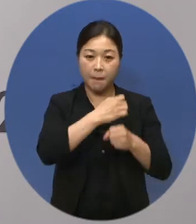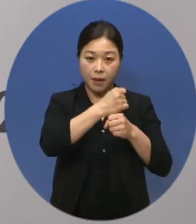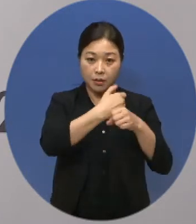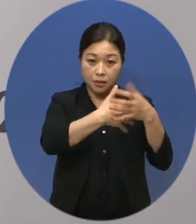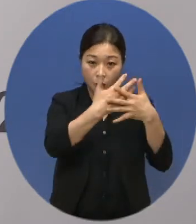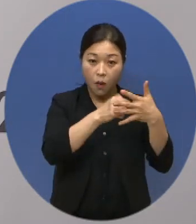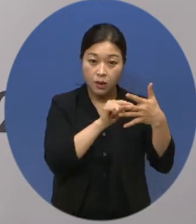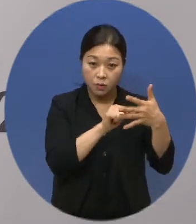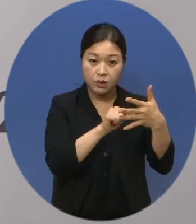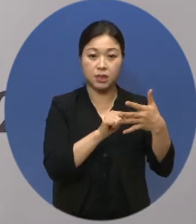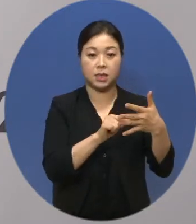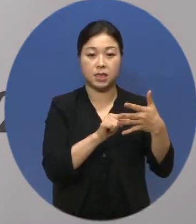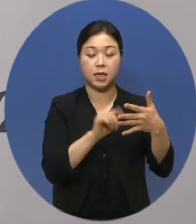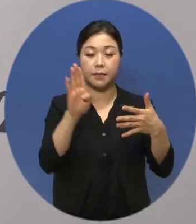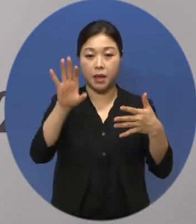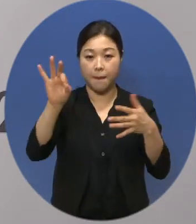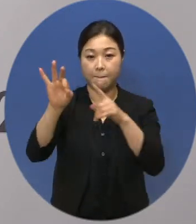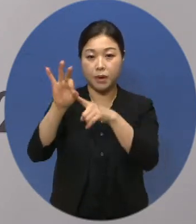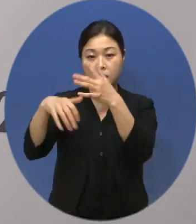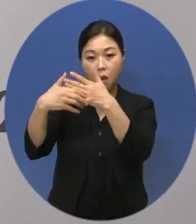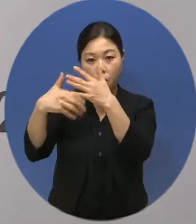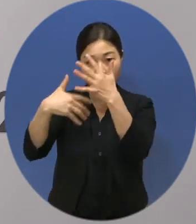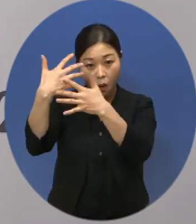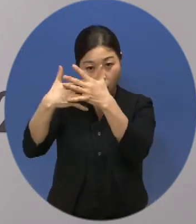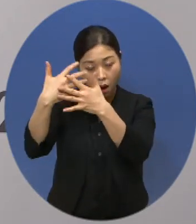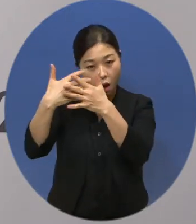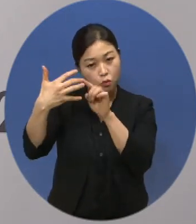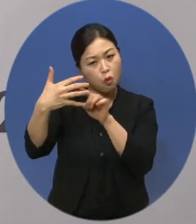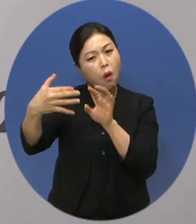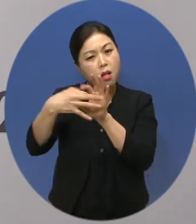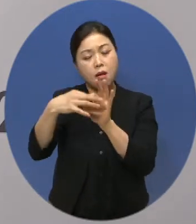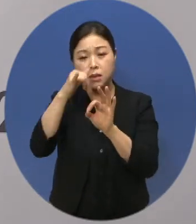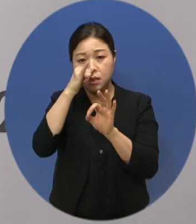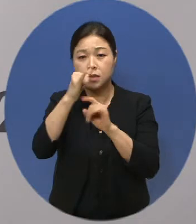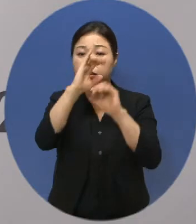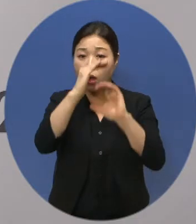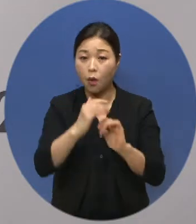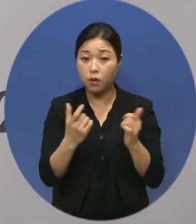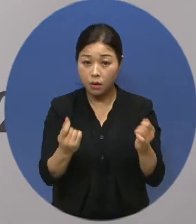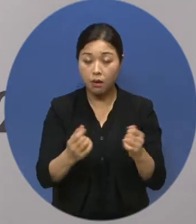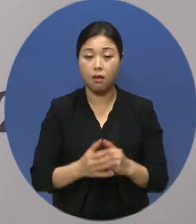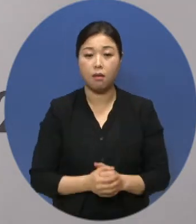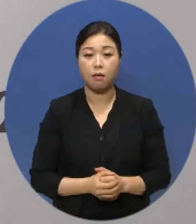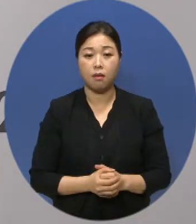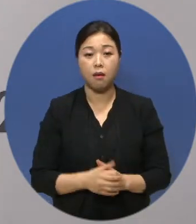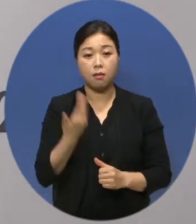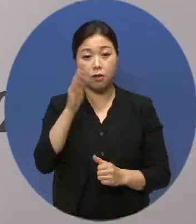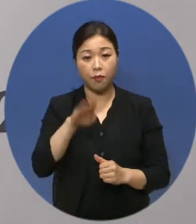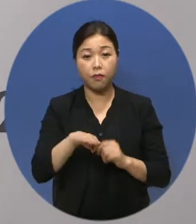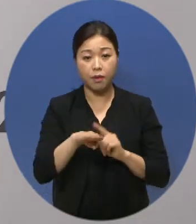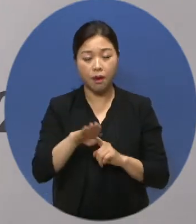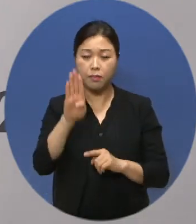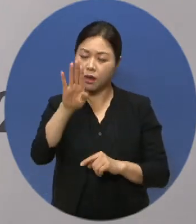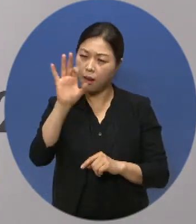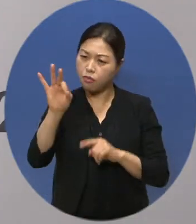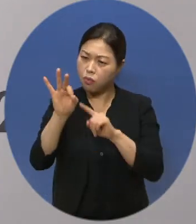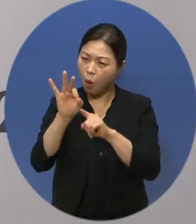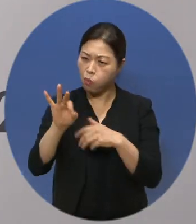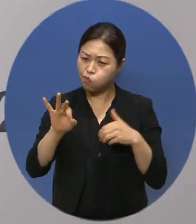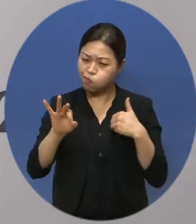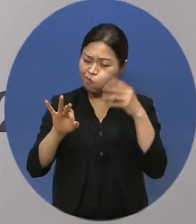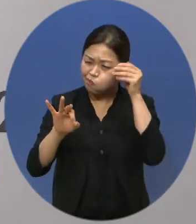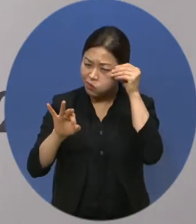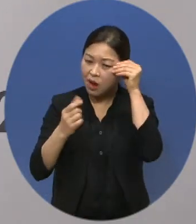영화가 사실은 베리어 프리라는 거랑 굉장히 맞닿아 있는 이야기를 하고 있었는데 제 그 자체에 좀 많이 무지했던 게 아닌가라고